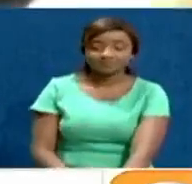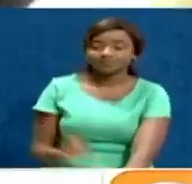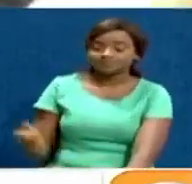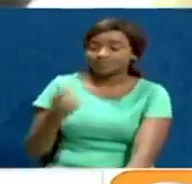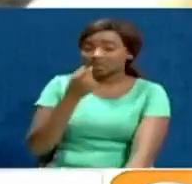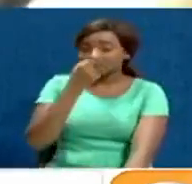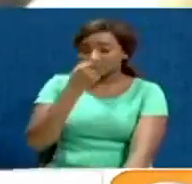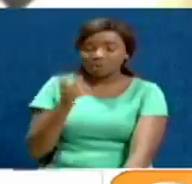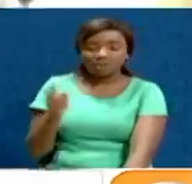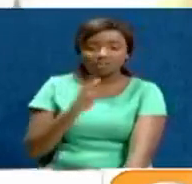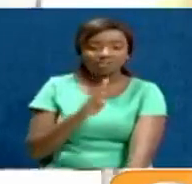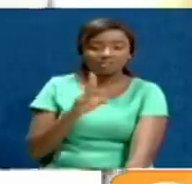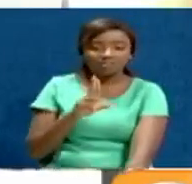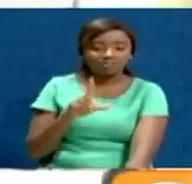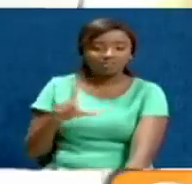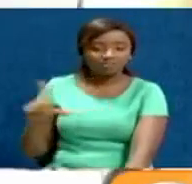ndume